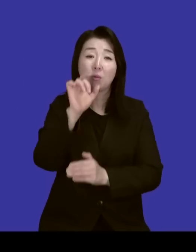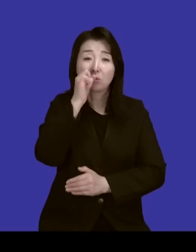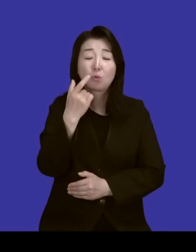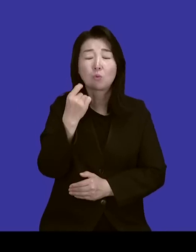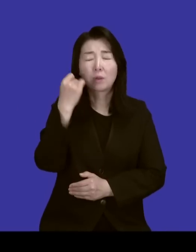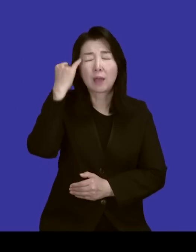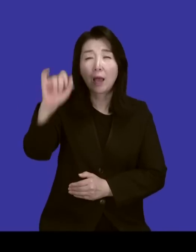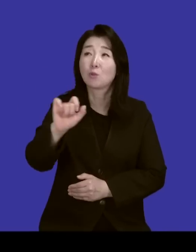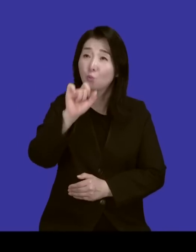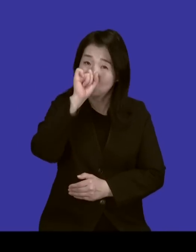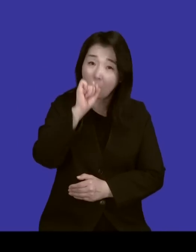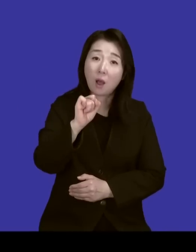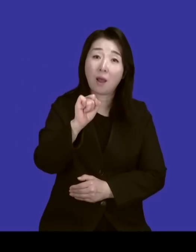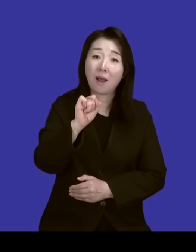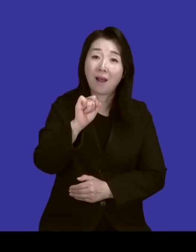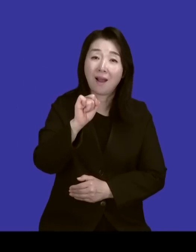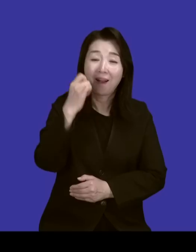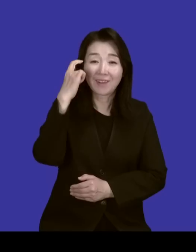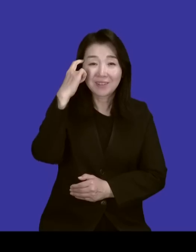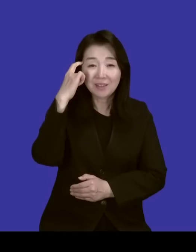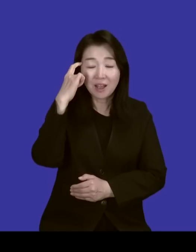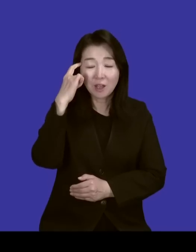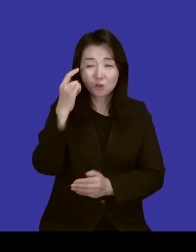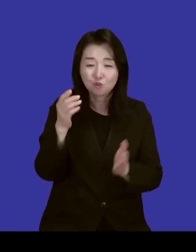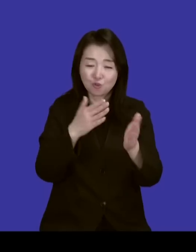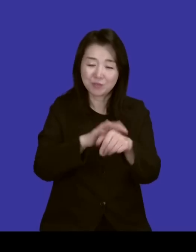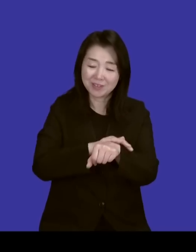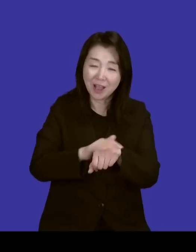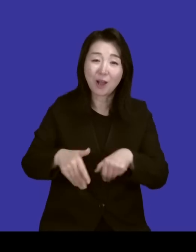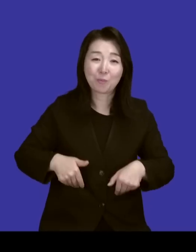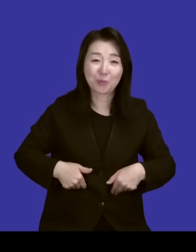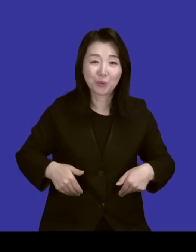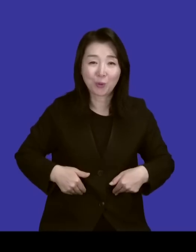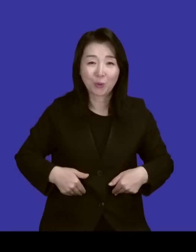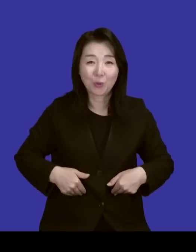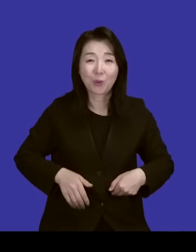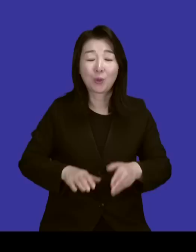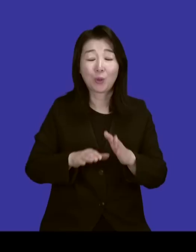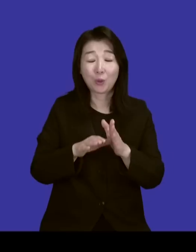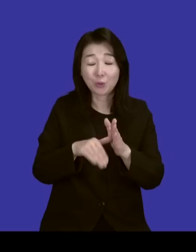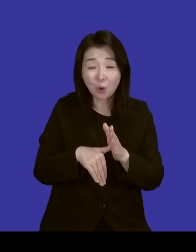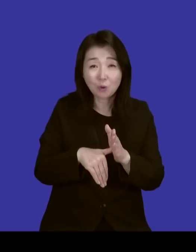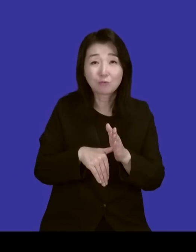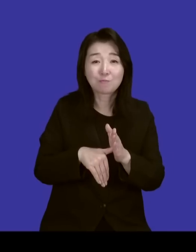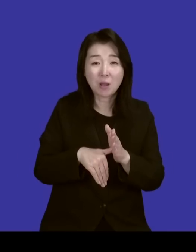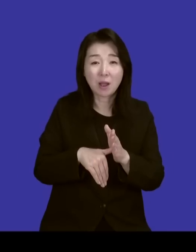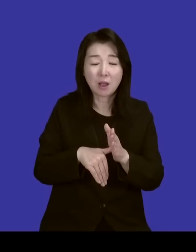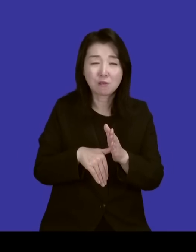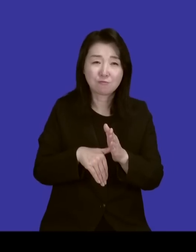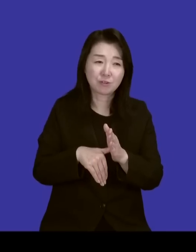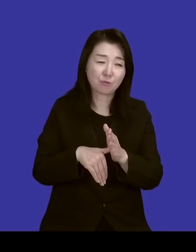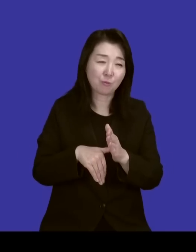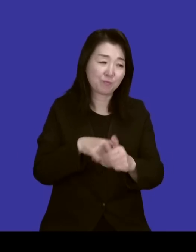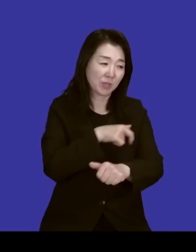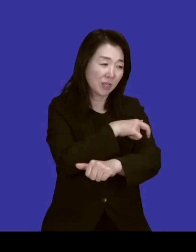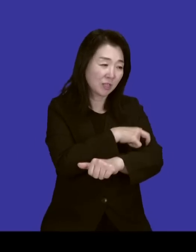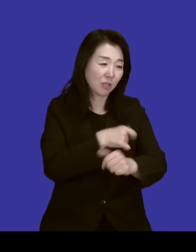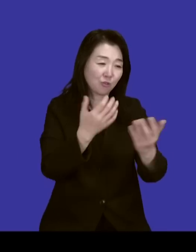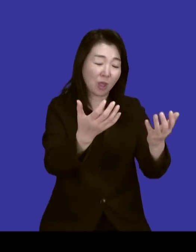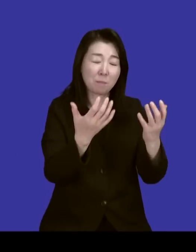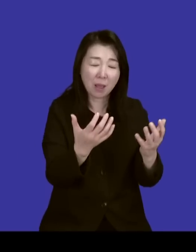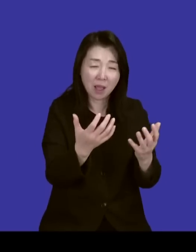좋은 아이디어라고. 네. 그래서 우리가 좀 잘 준비하자고 준비해서 재직 계획을 프레젠테이션을 했어요. 네.